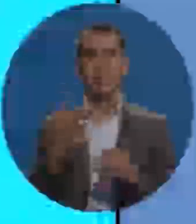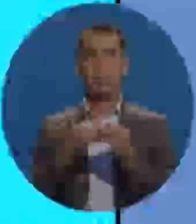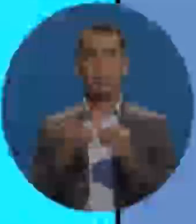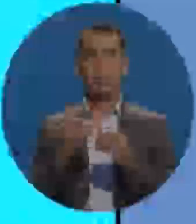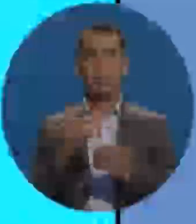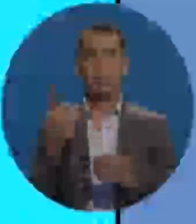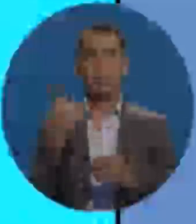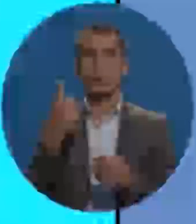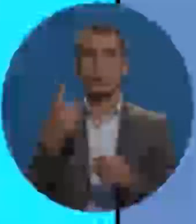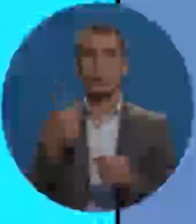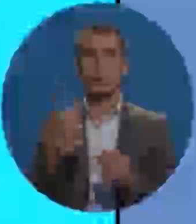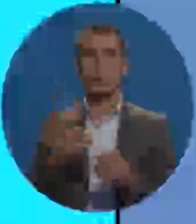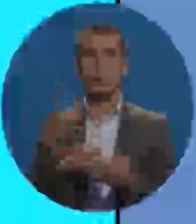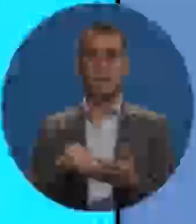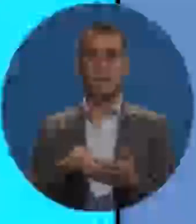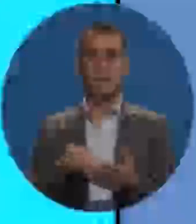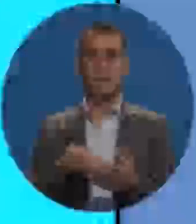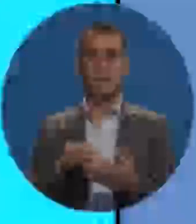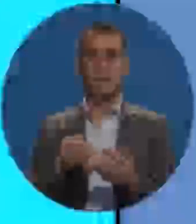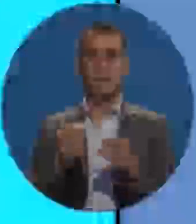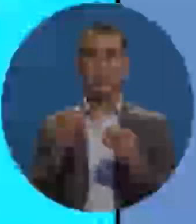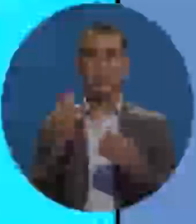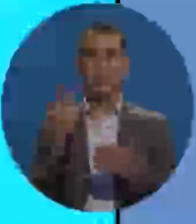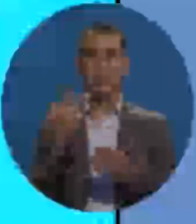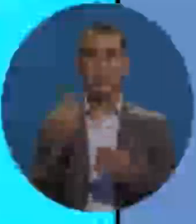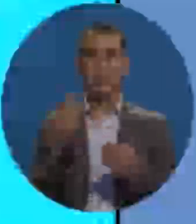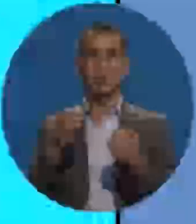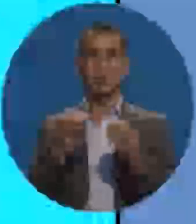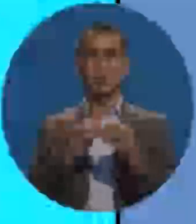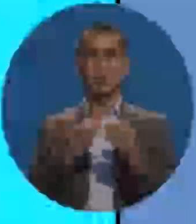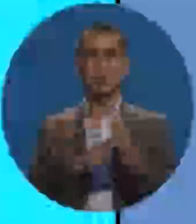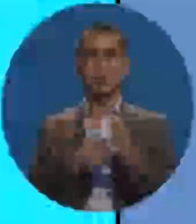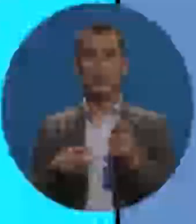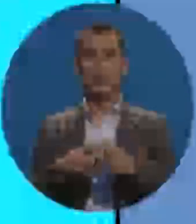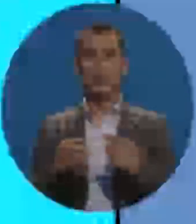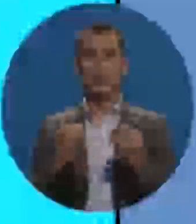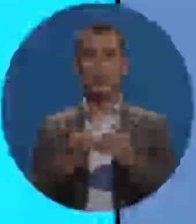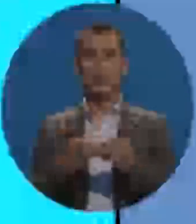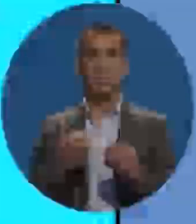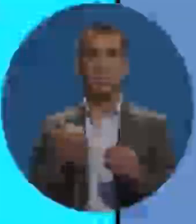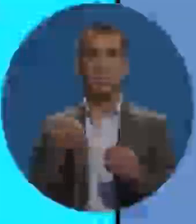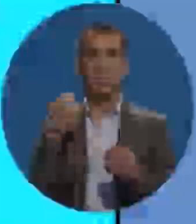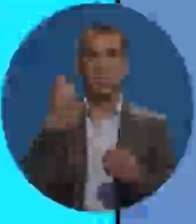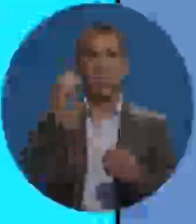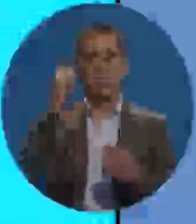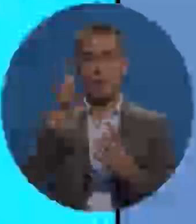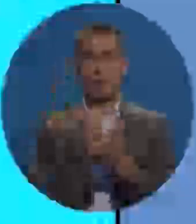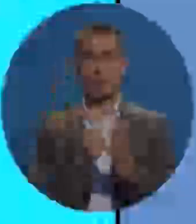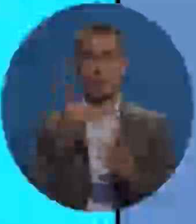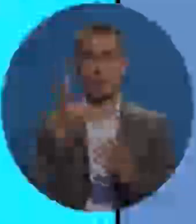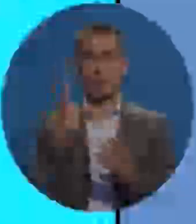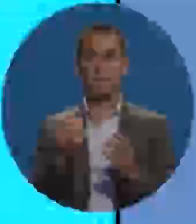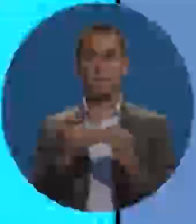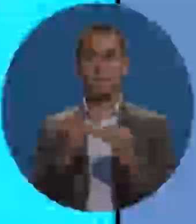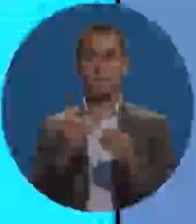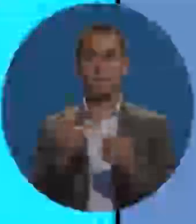болады. 11-дің бірі жазылады. 3 олыққа 7 олықты қоссақ, 10 болады. Және біріміз пене 11